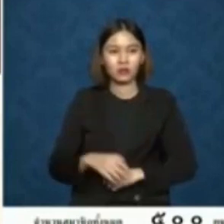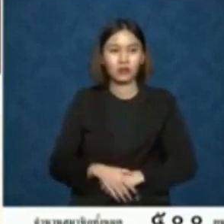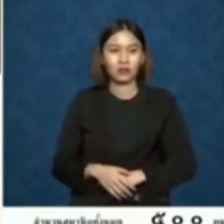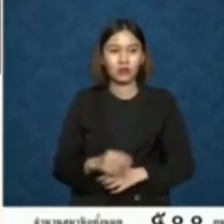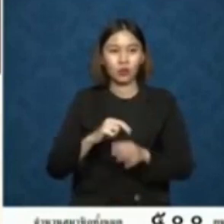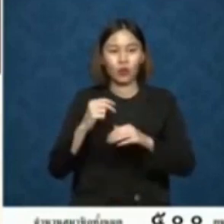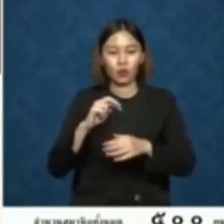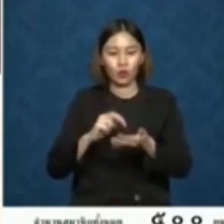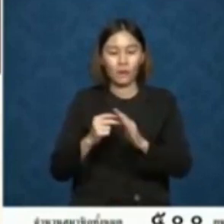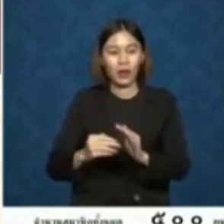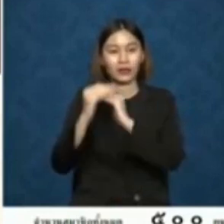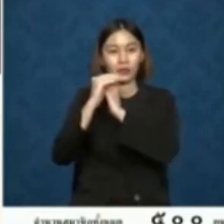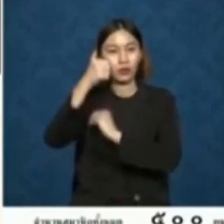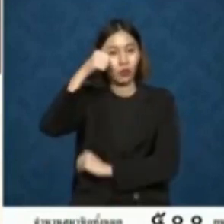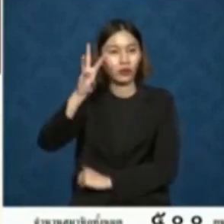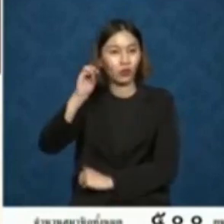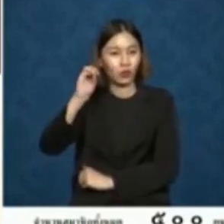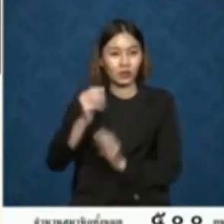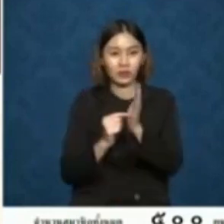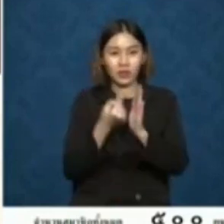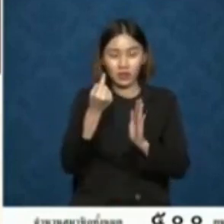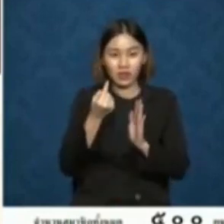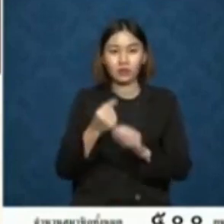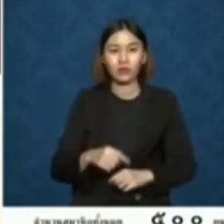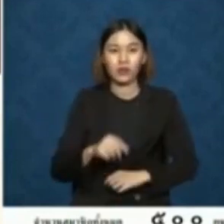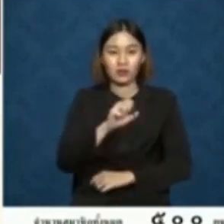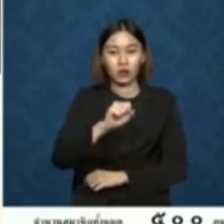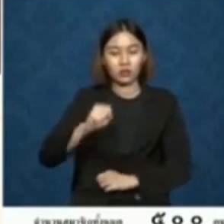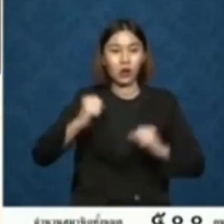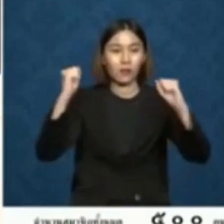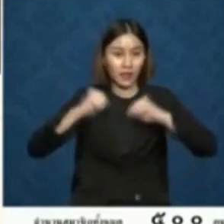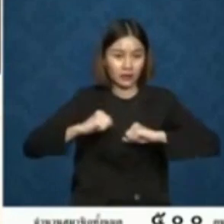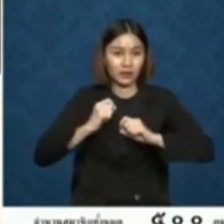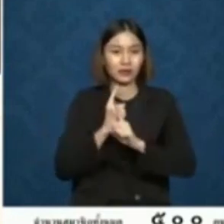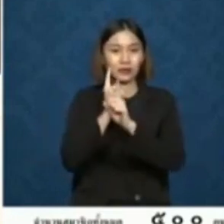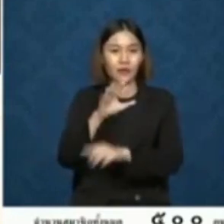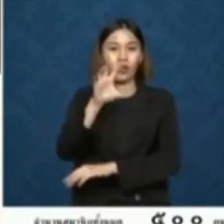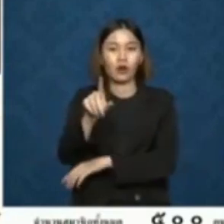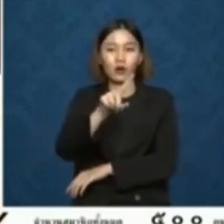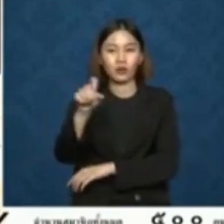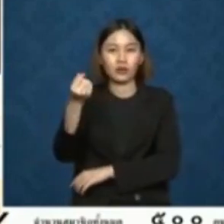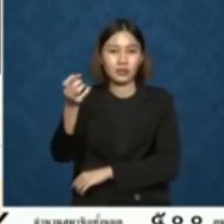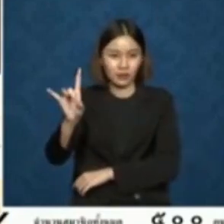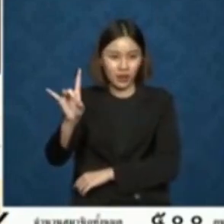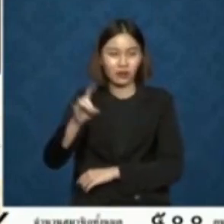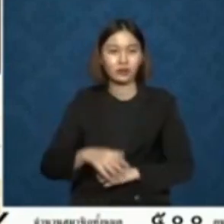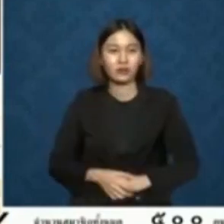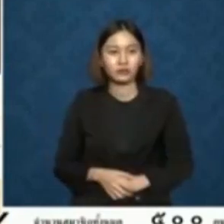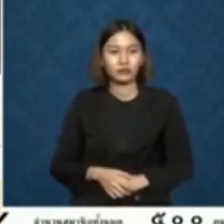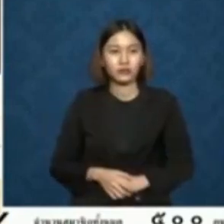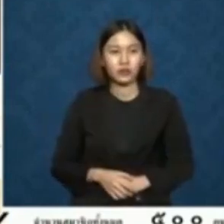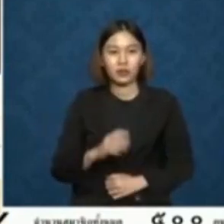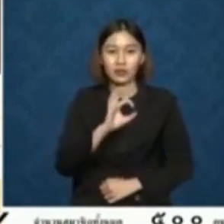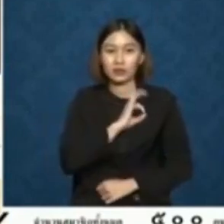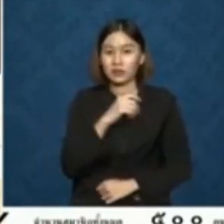ไม่เกิน60วันนะครับนับตั้งแต่วันที่สภามีมติตามข้อบังคับข้อ118ดังนั้น